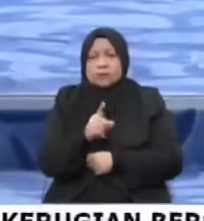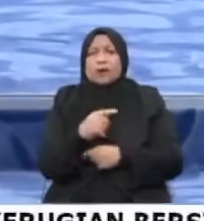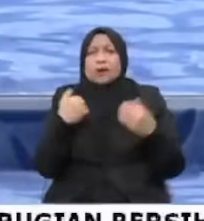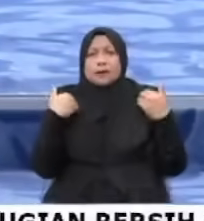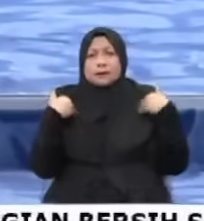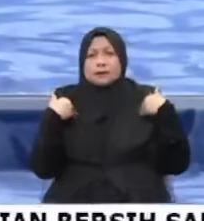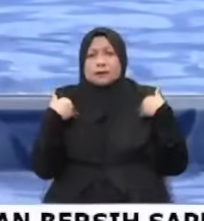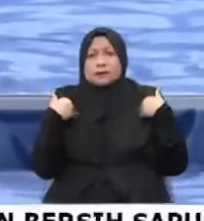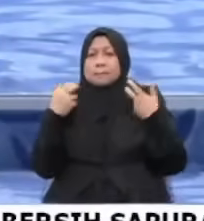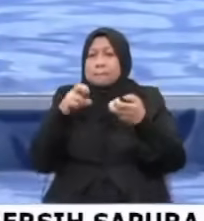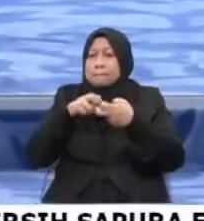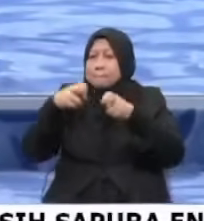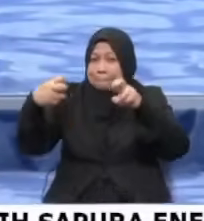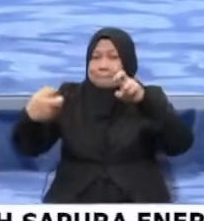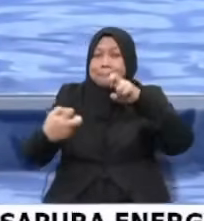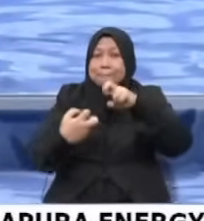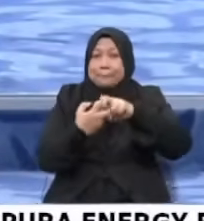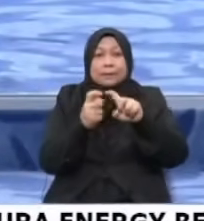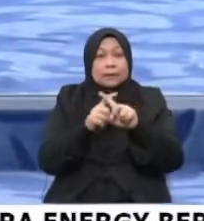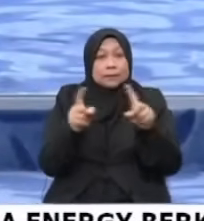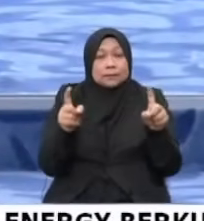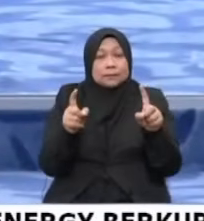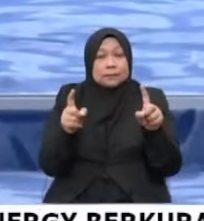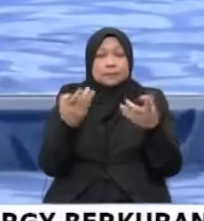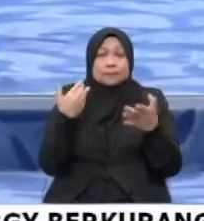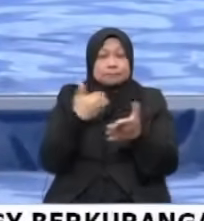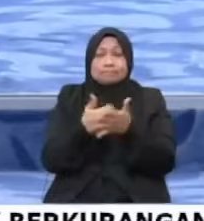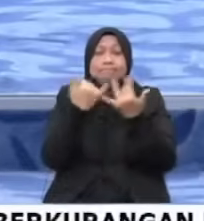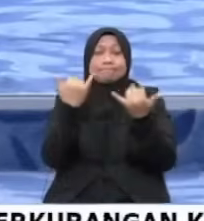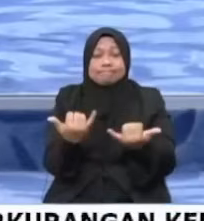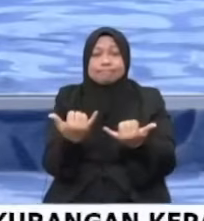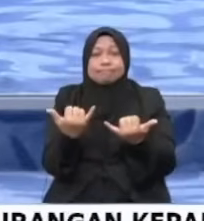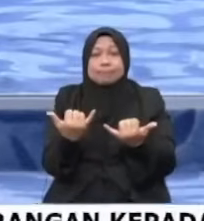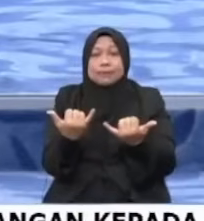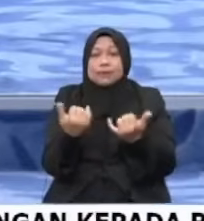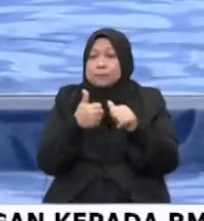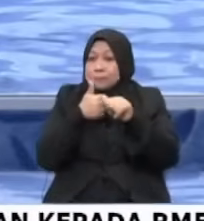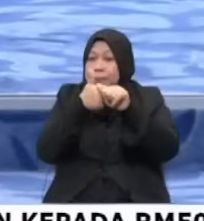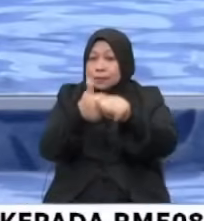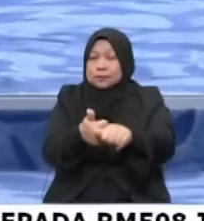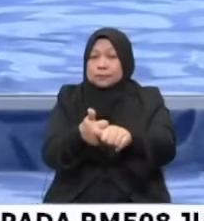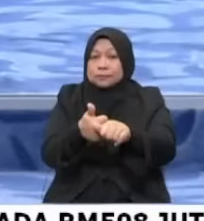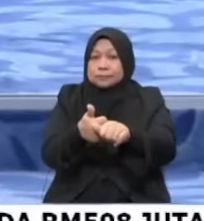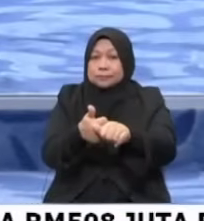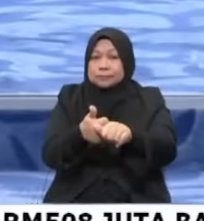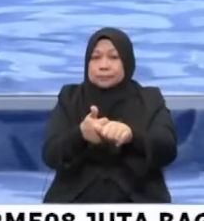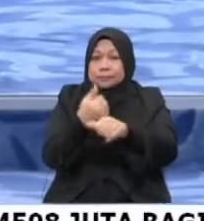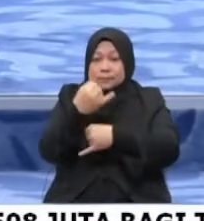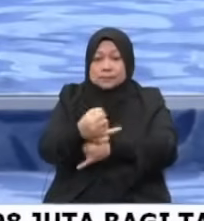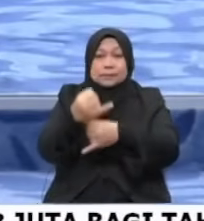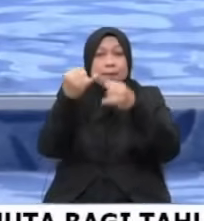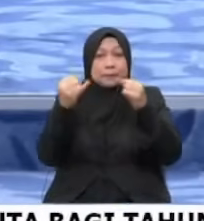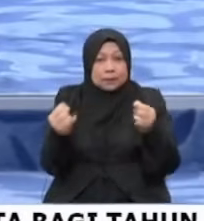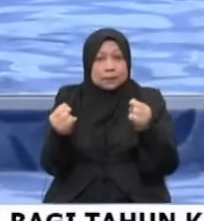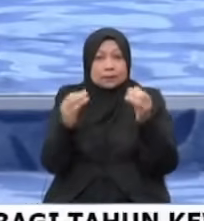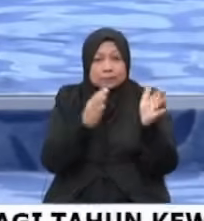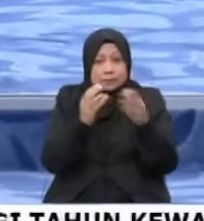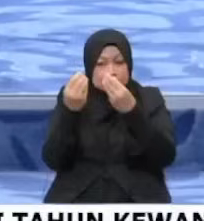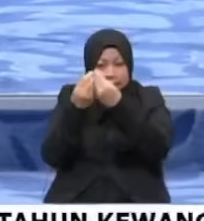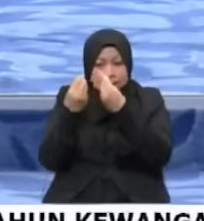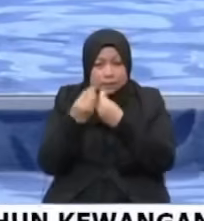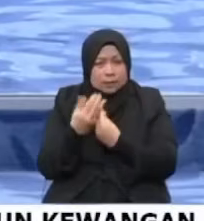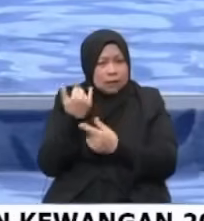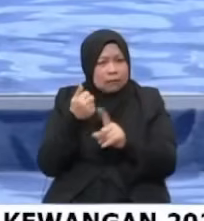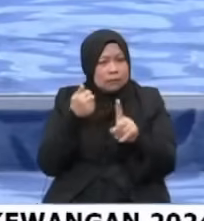juga kesan tetapi setakat ini mengikut jabatan statistik